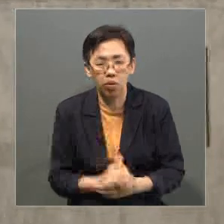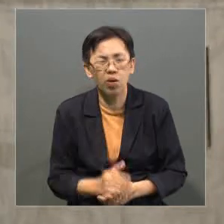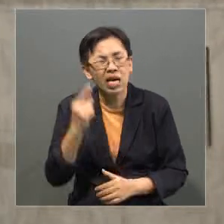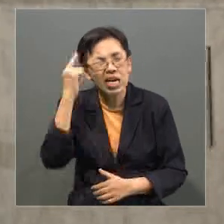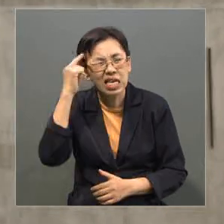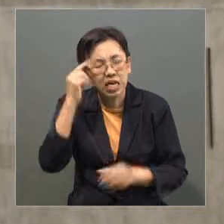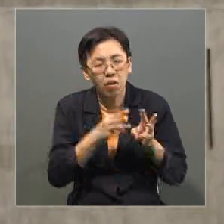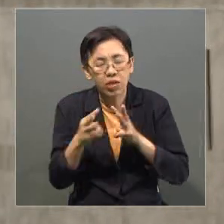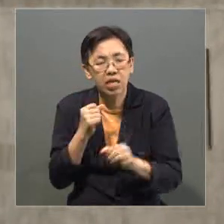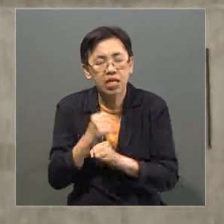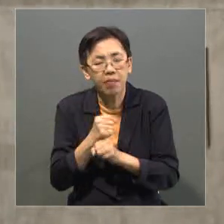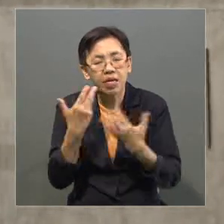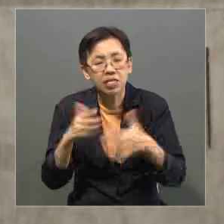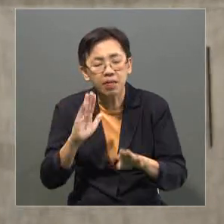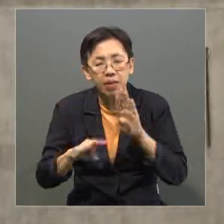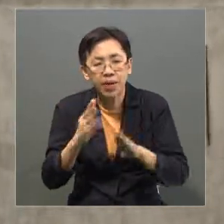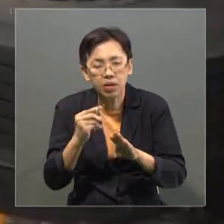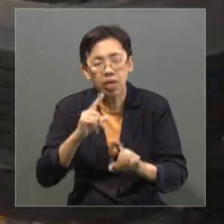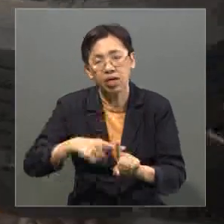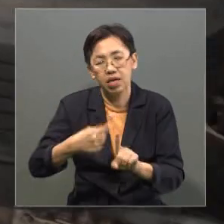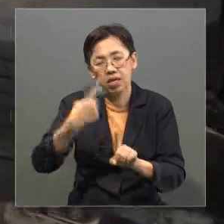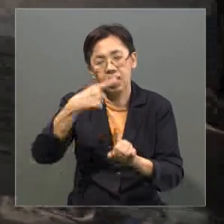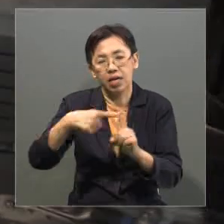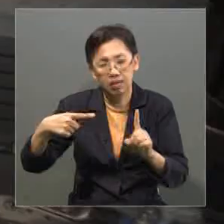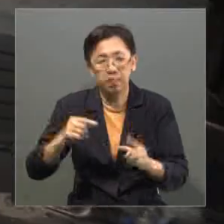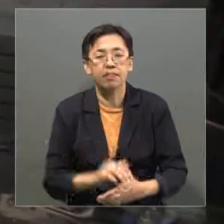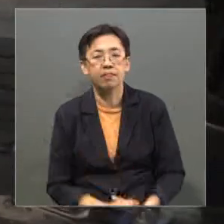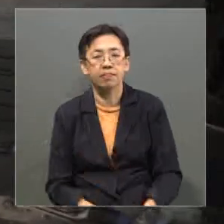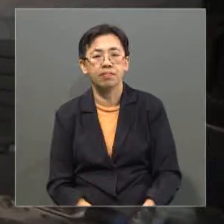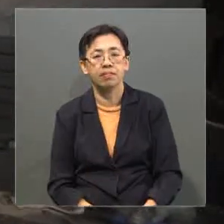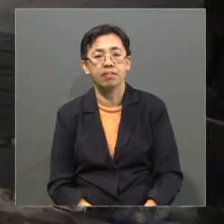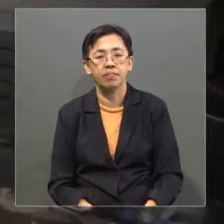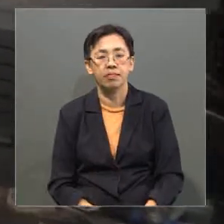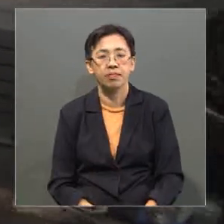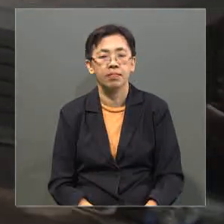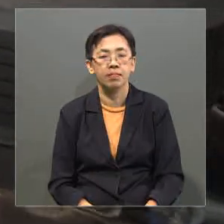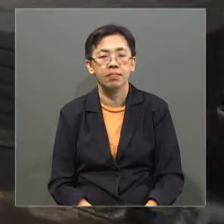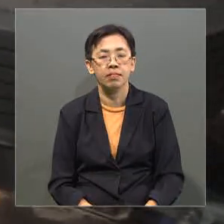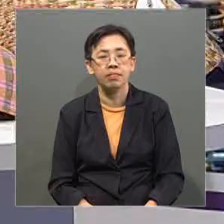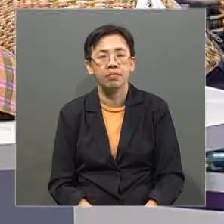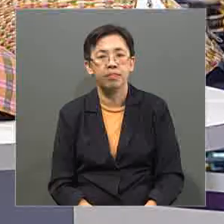ว่ากระบวนการทั้งหมดเนี่ยจะใช้เวลาประมาณ 1เดือนครึ่งหลังจากนี้ครับมาดู